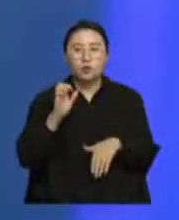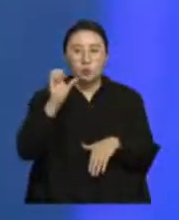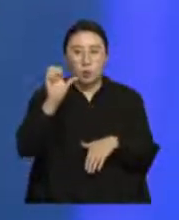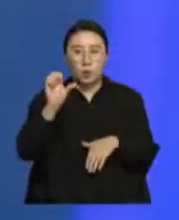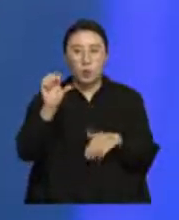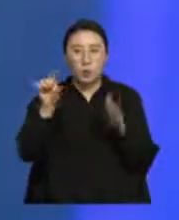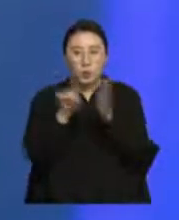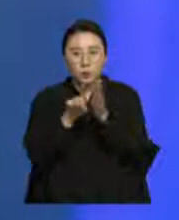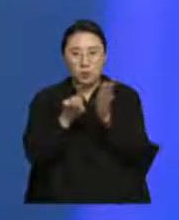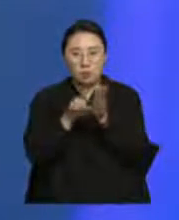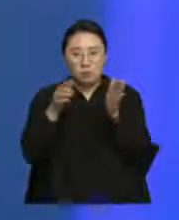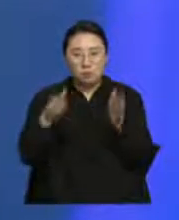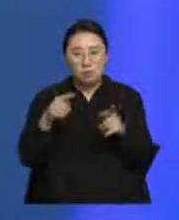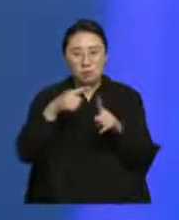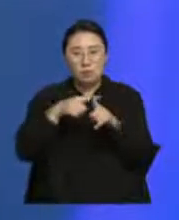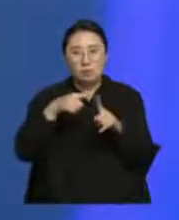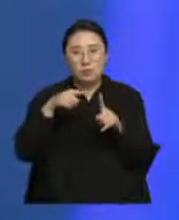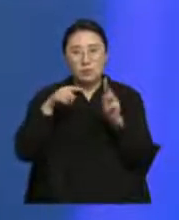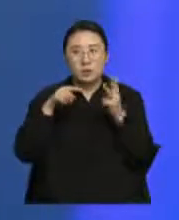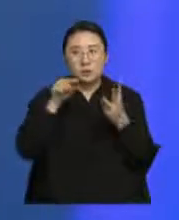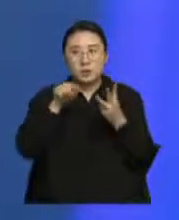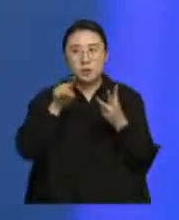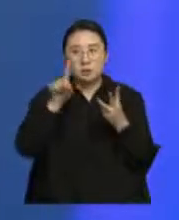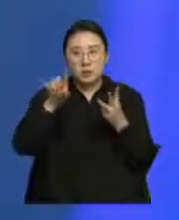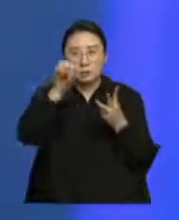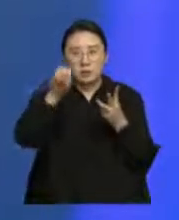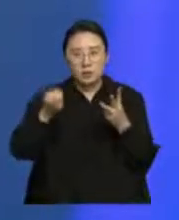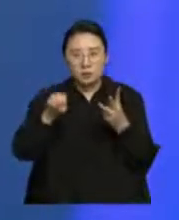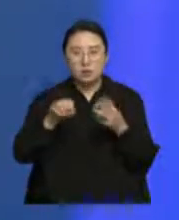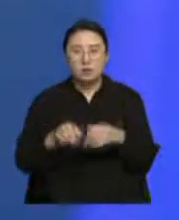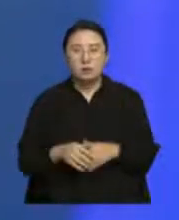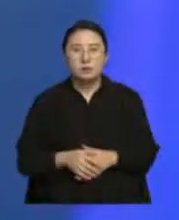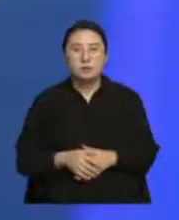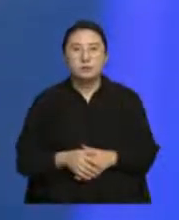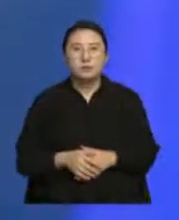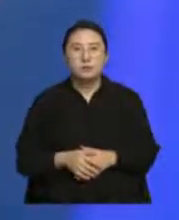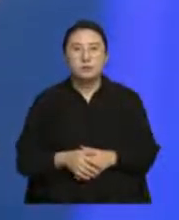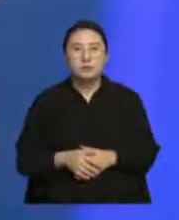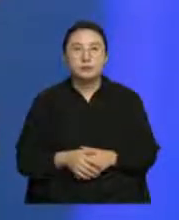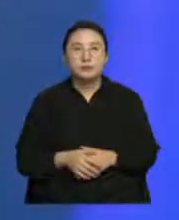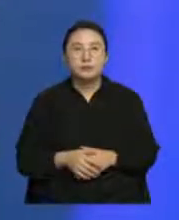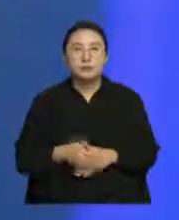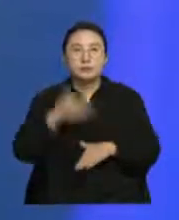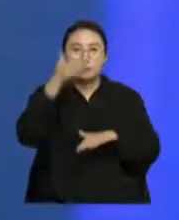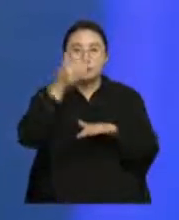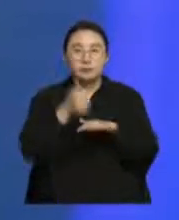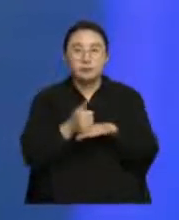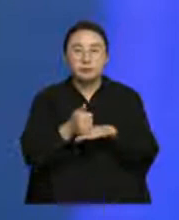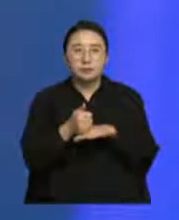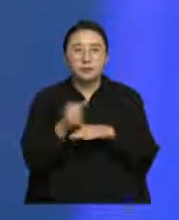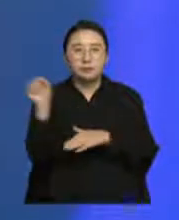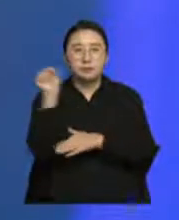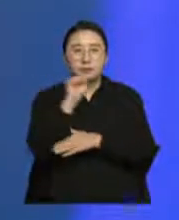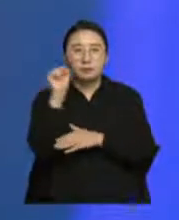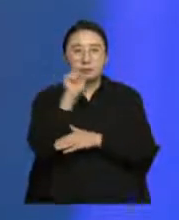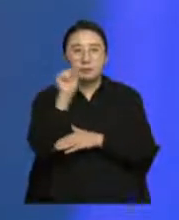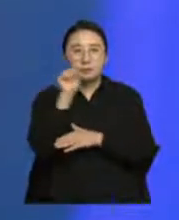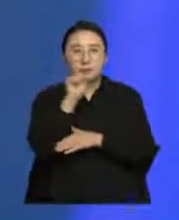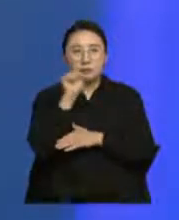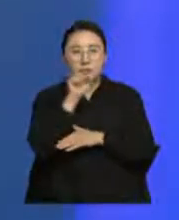95% 신뢰 구간에서 플러스 마이너스 3.1% 포인트입니다. 마지막 키워드는 드라이브